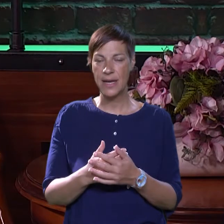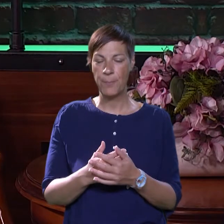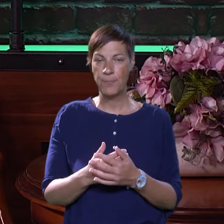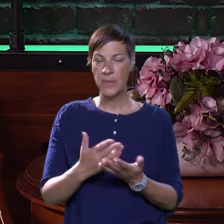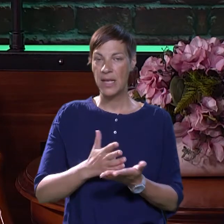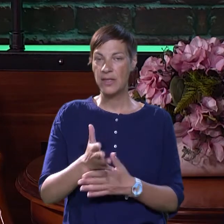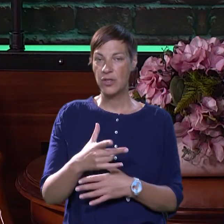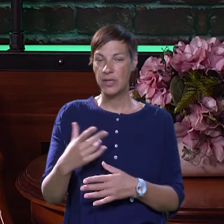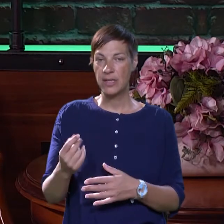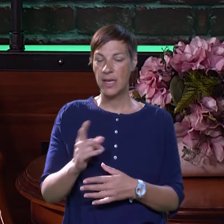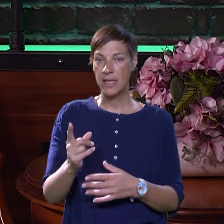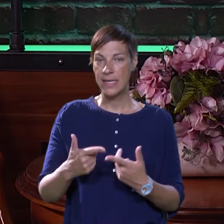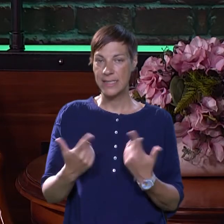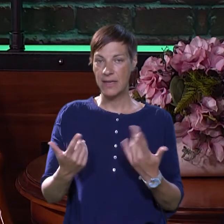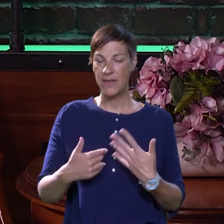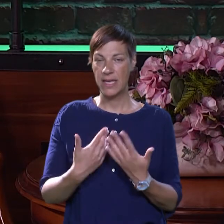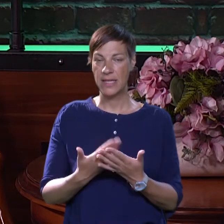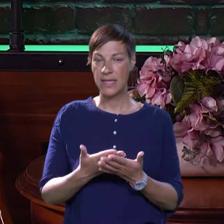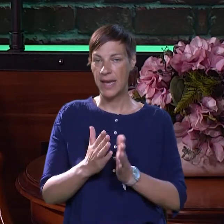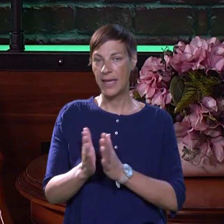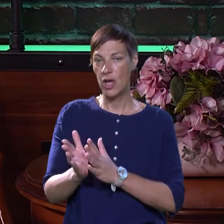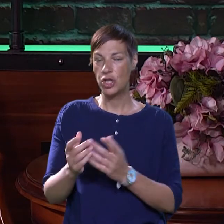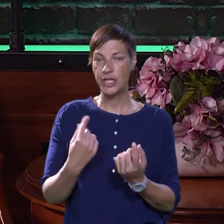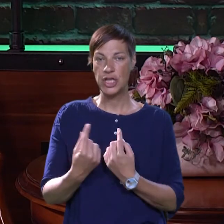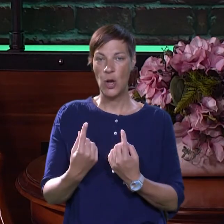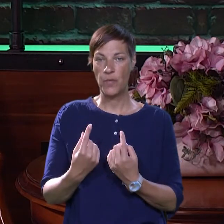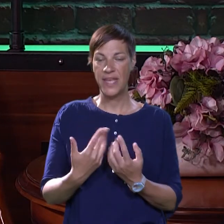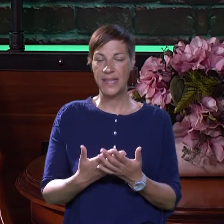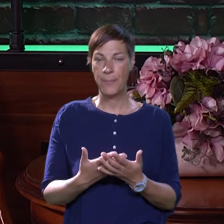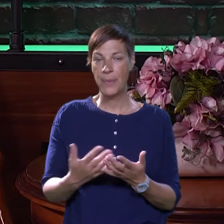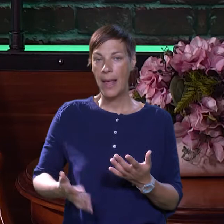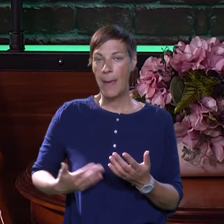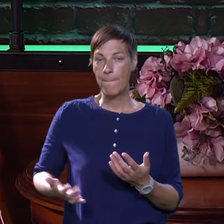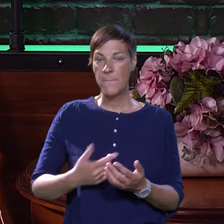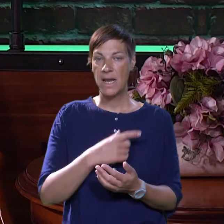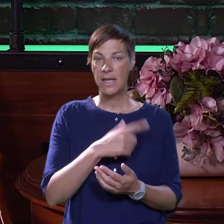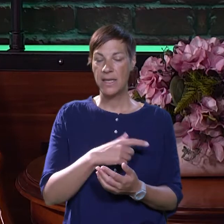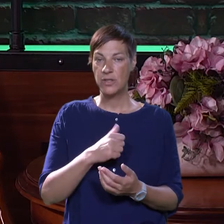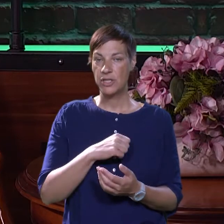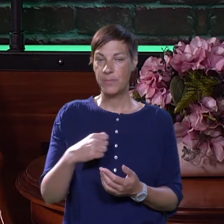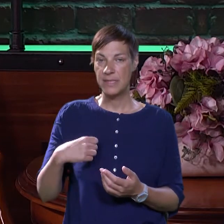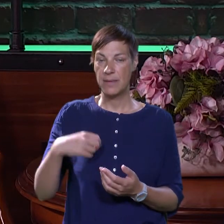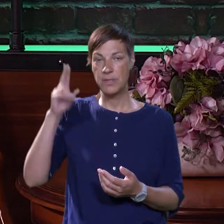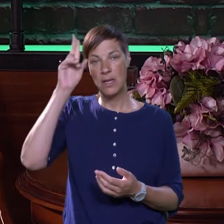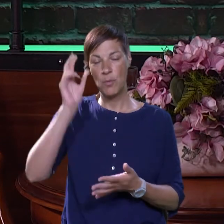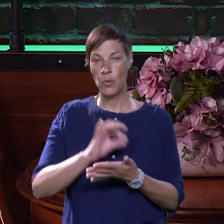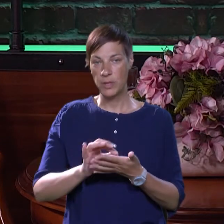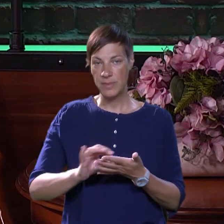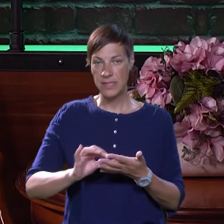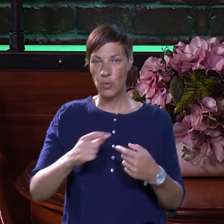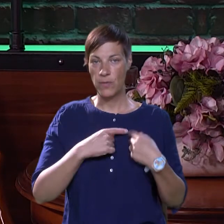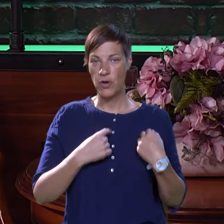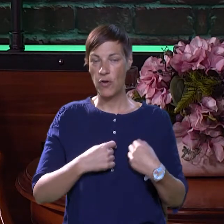to tijekom dana, da nije za vikend i tako te neke određene uvjete. Mladi ljudi samostalno mogu potpisivati